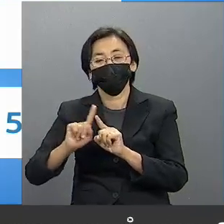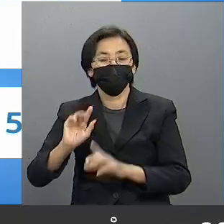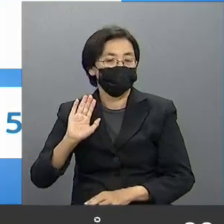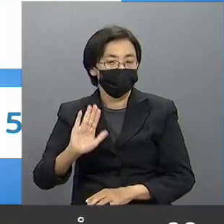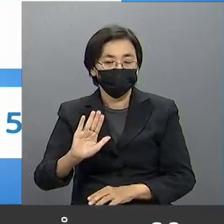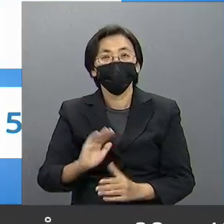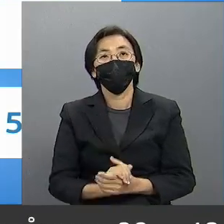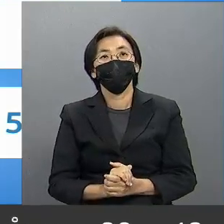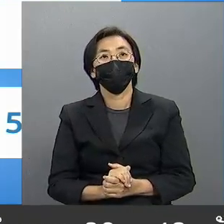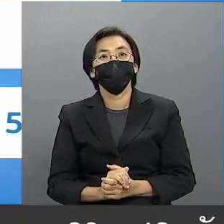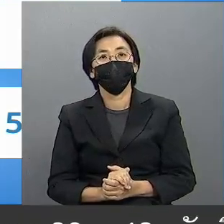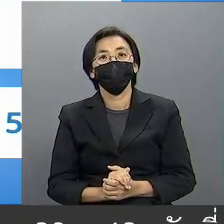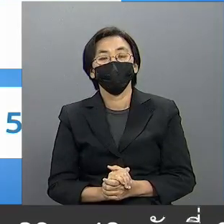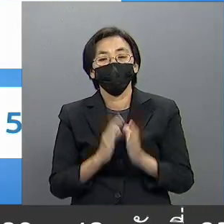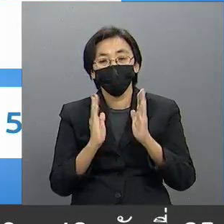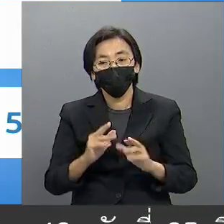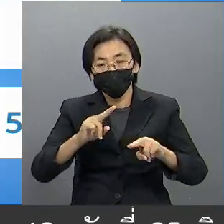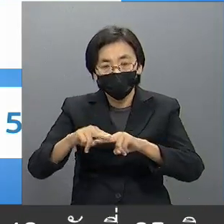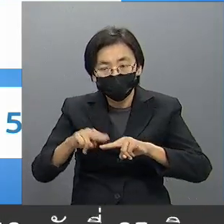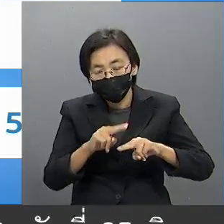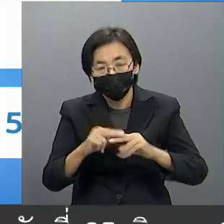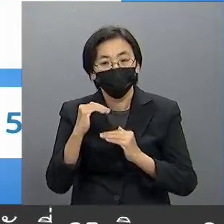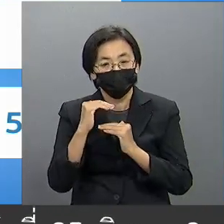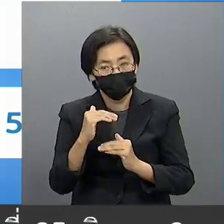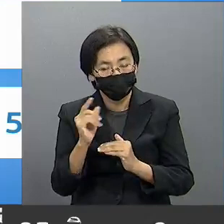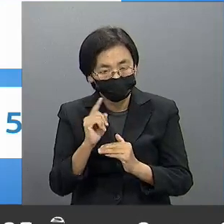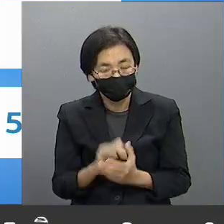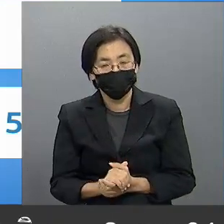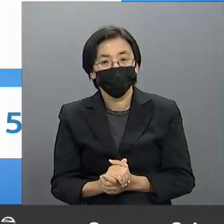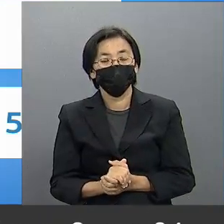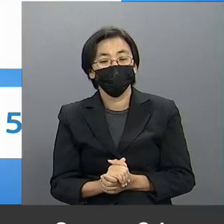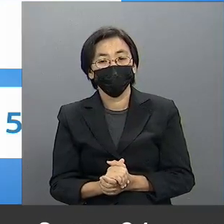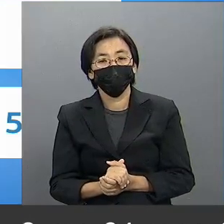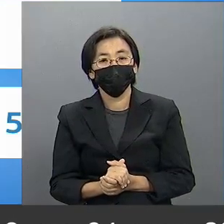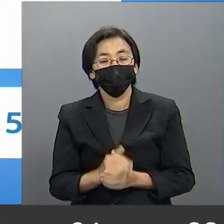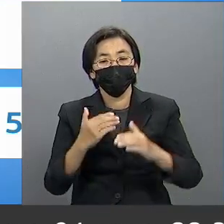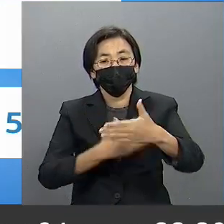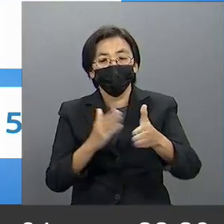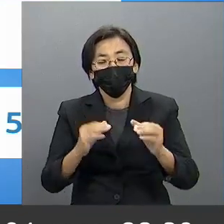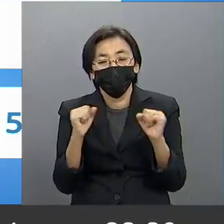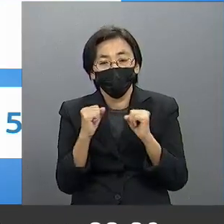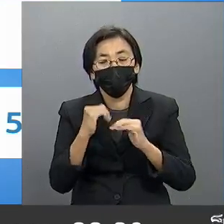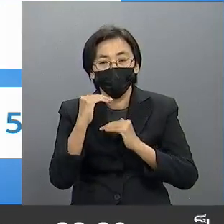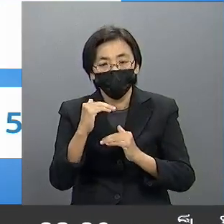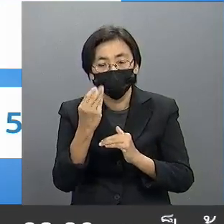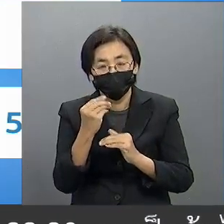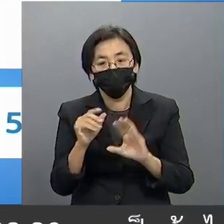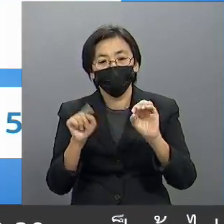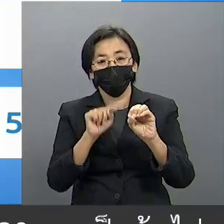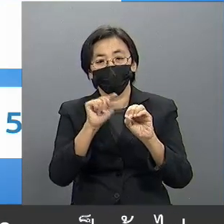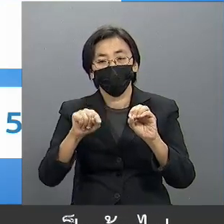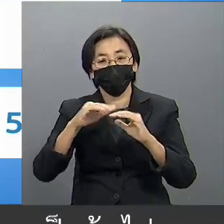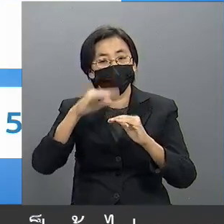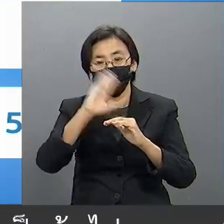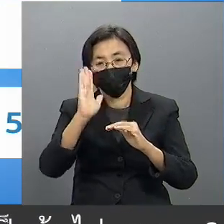จำกัดจำนวนผู้นั่งบริโภคในร้านเฉพาะที่เป็นการบริโภคในห้องปรับอากาศไม่เกิน50เปอร์เซ็นต์ของจำนวนที่นั่ง